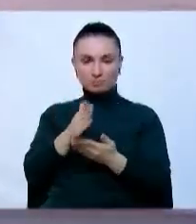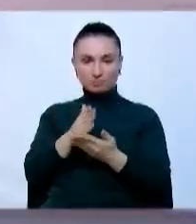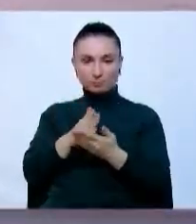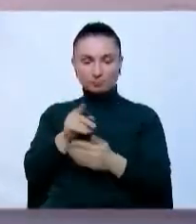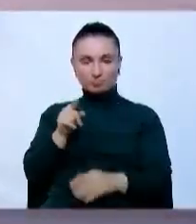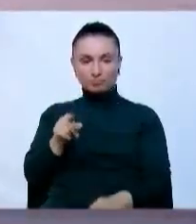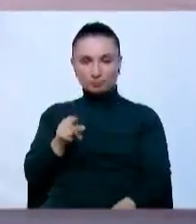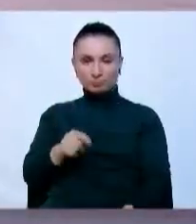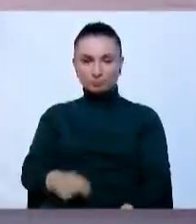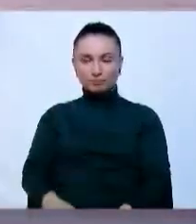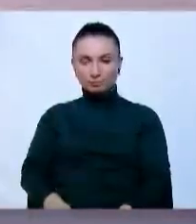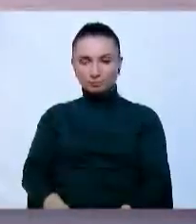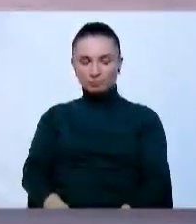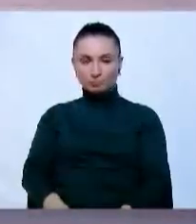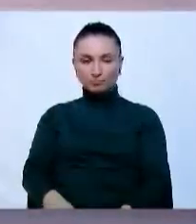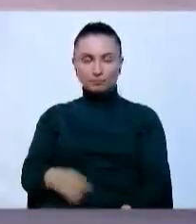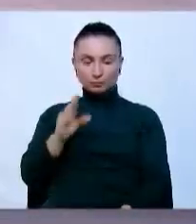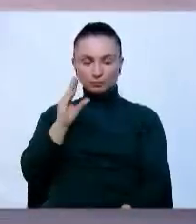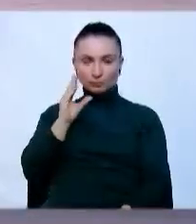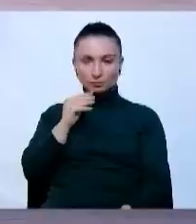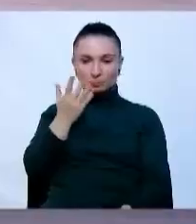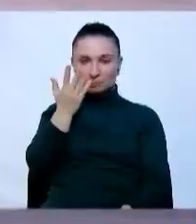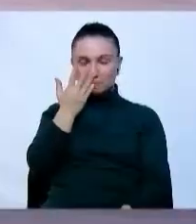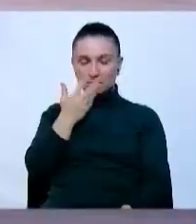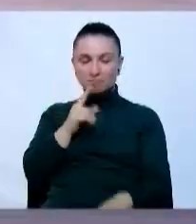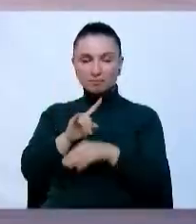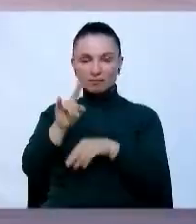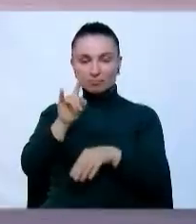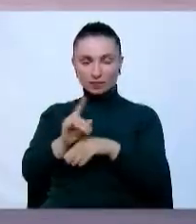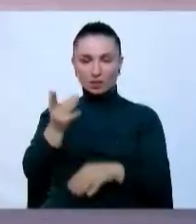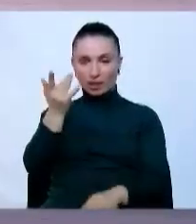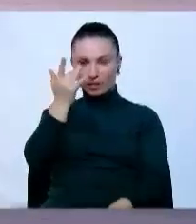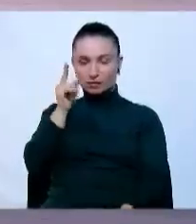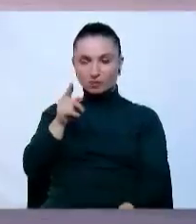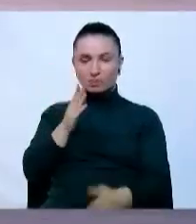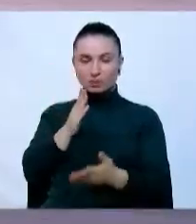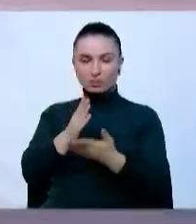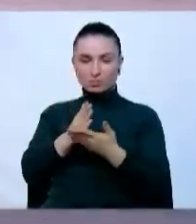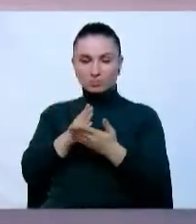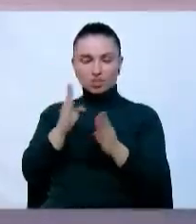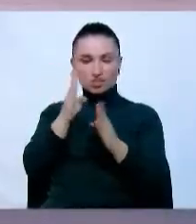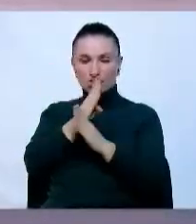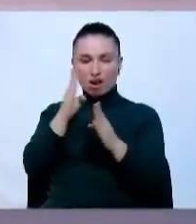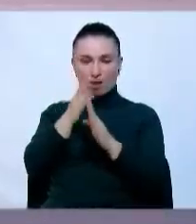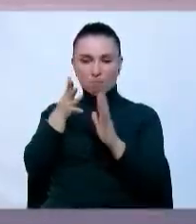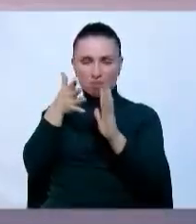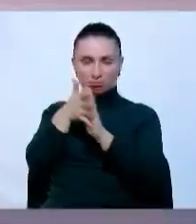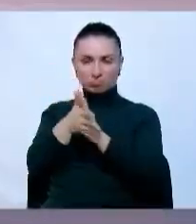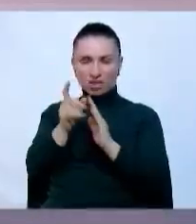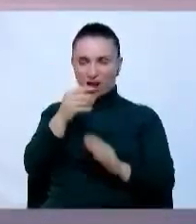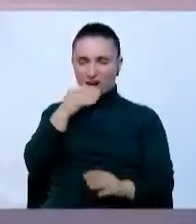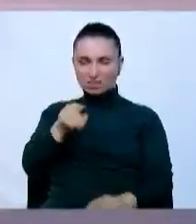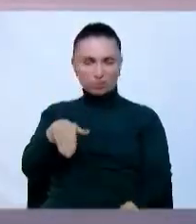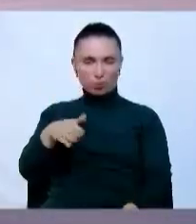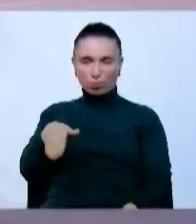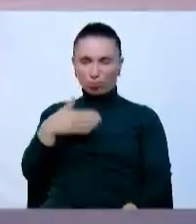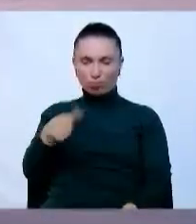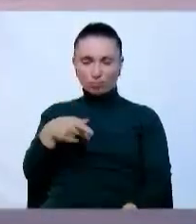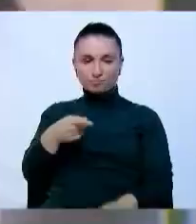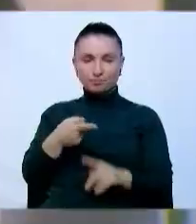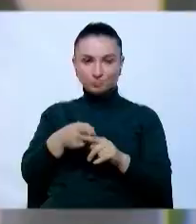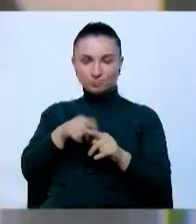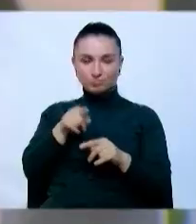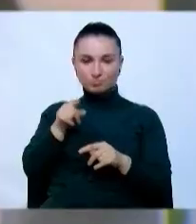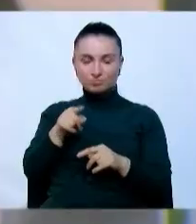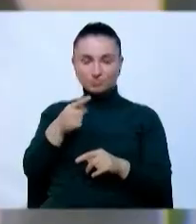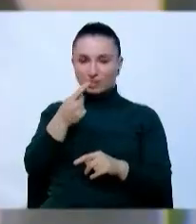მას. როდესაც ფერადი კონტაქტური ლინზები არ გამოირჩევა ჟანგბადის გატარების მაღალი ხარისხით. რაც იმას